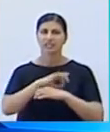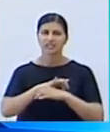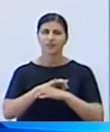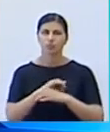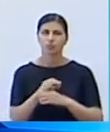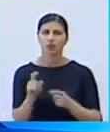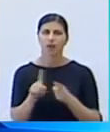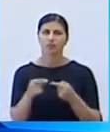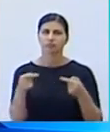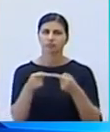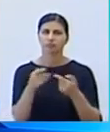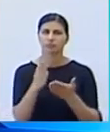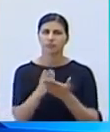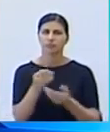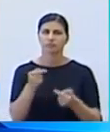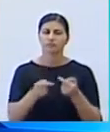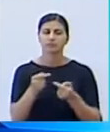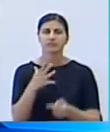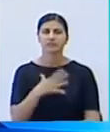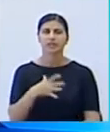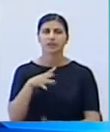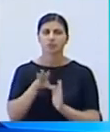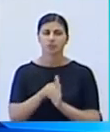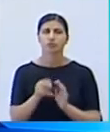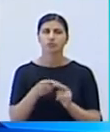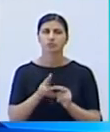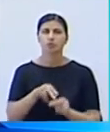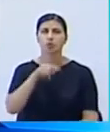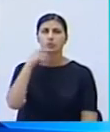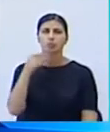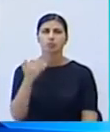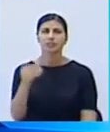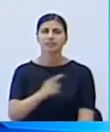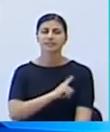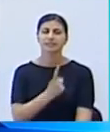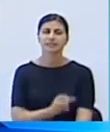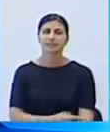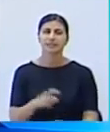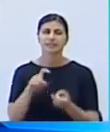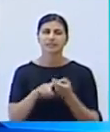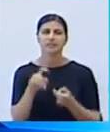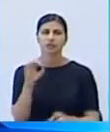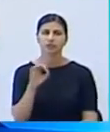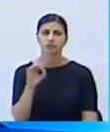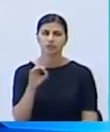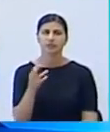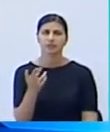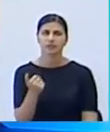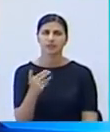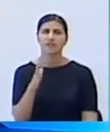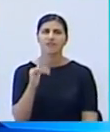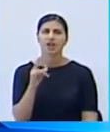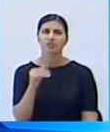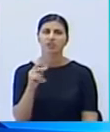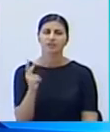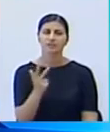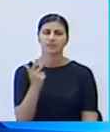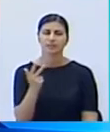საქართველოს ტერიტორიაზე. მით უმეტეს, მითი იმასთან დაკავშირებით, რუსეთის სიძლიერესთან დაკავშირებით დაიმსხვა ვარშავის სამიტზე.